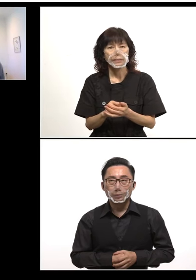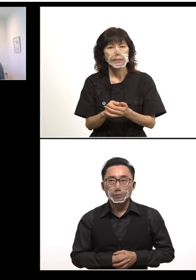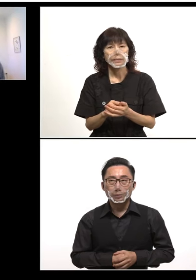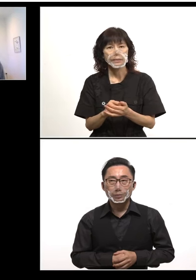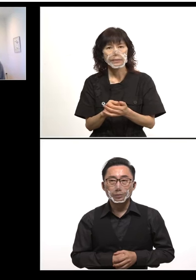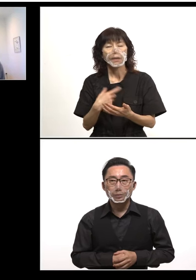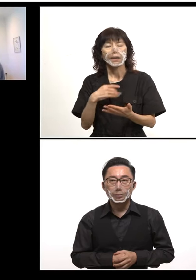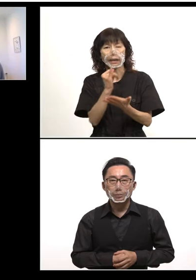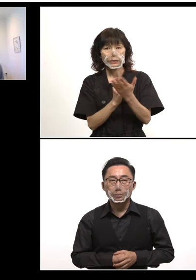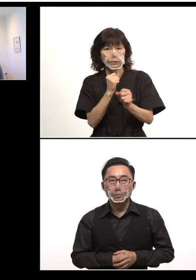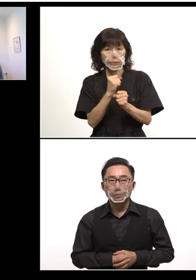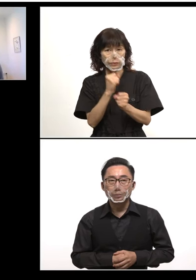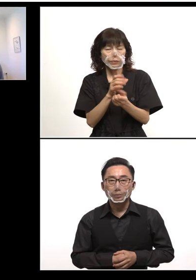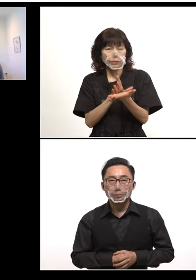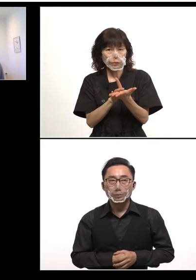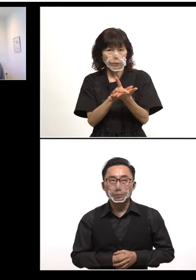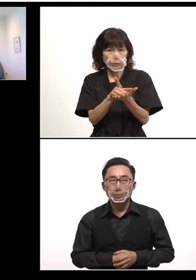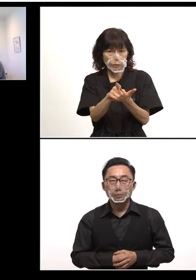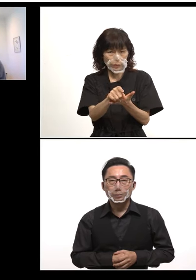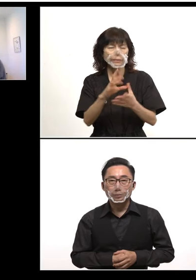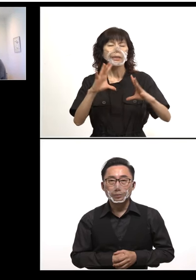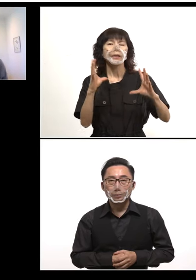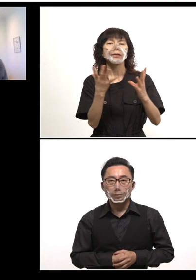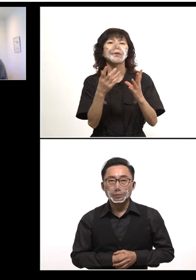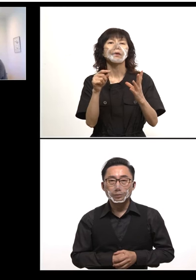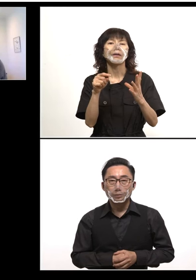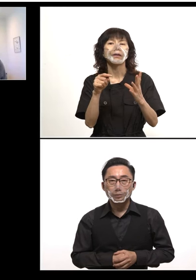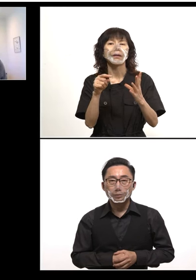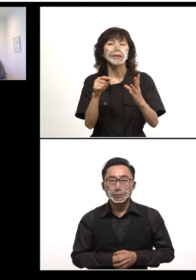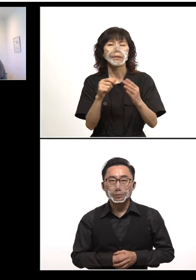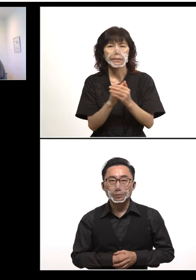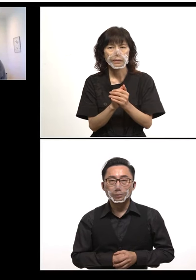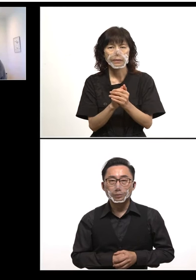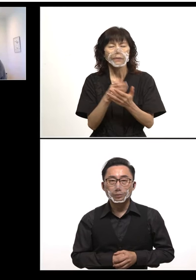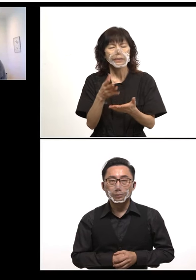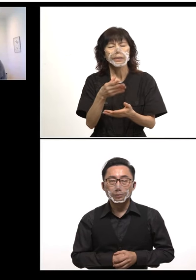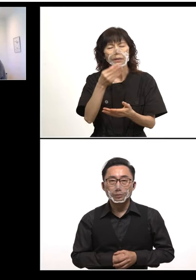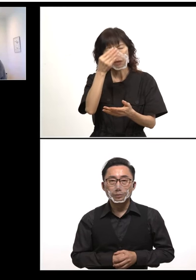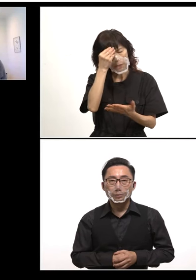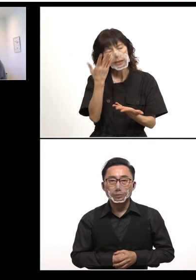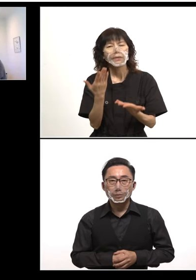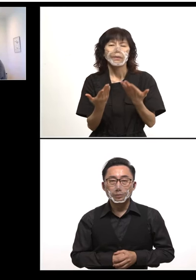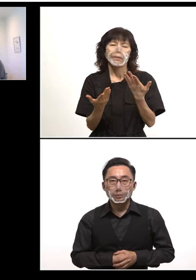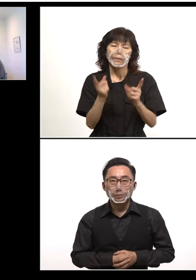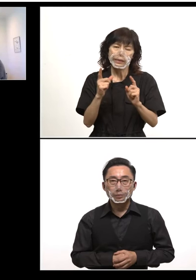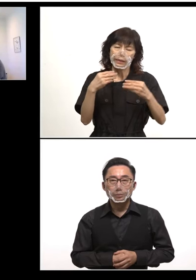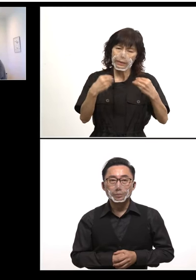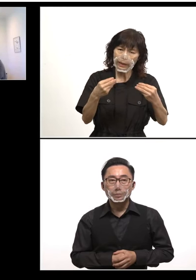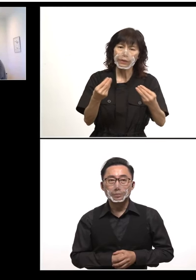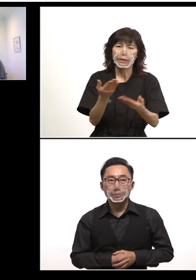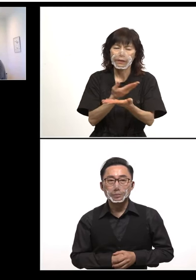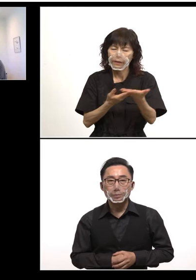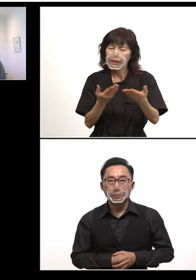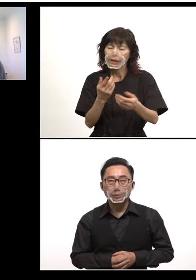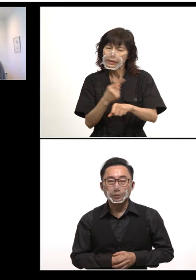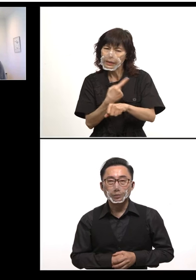身。藝術工作者呢一個範疇嘅學習或者呢個教學嘅分享，暫